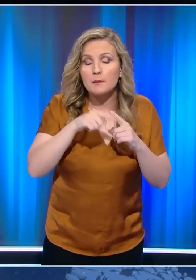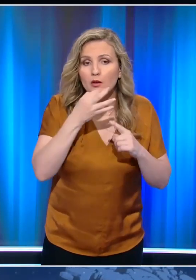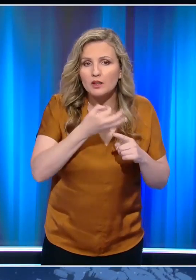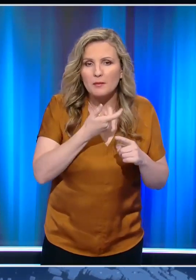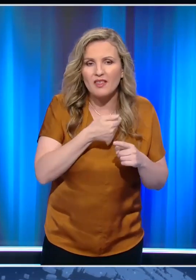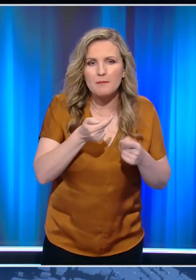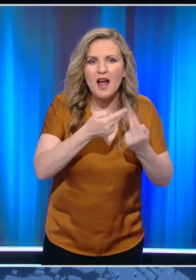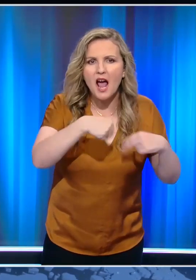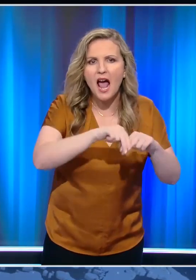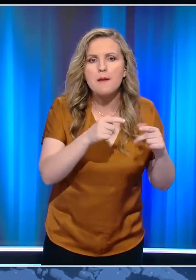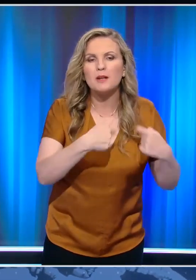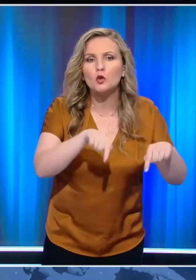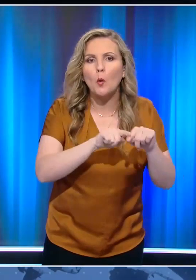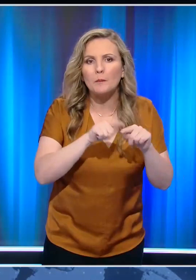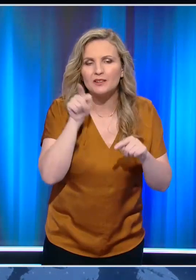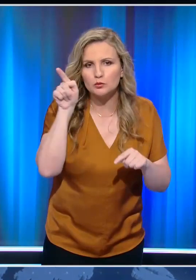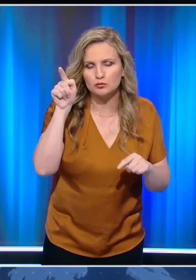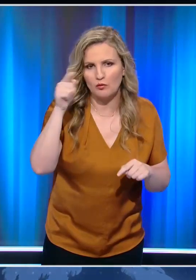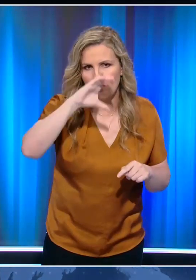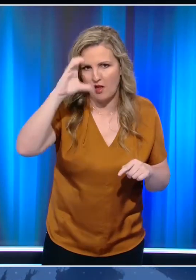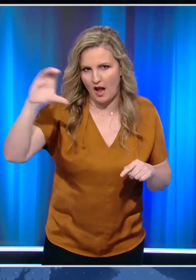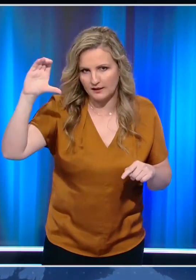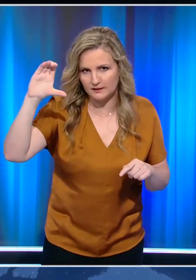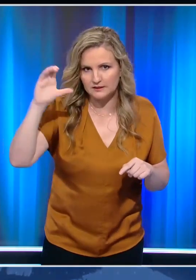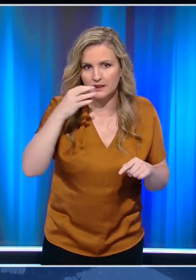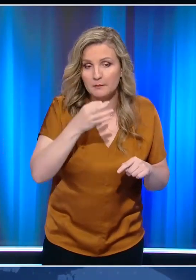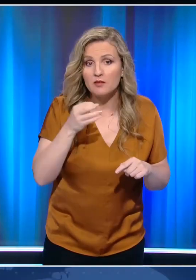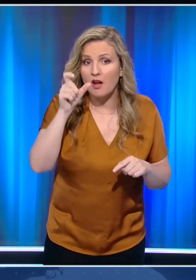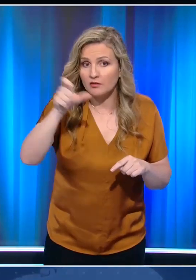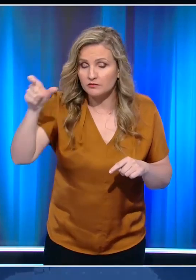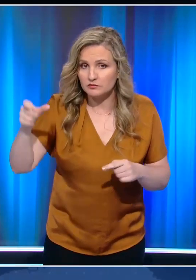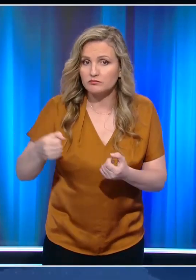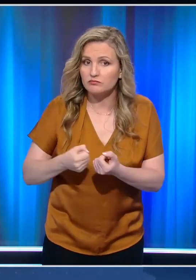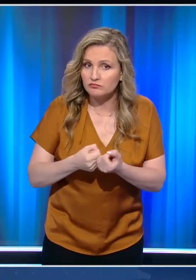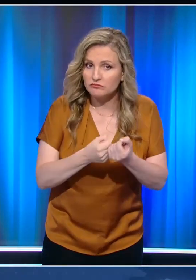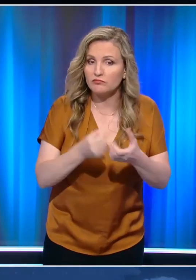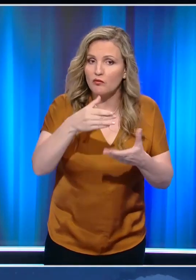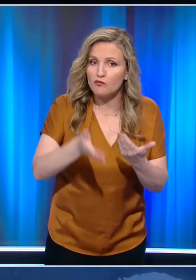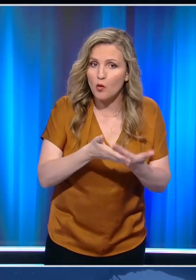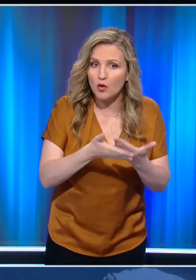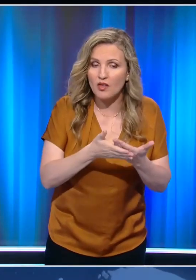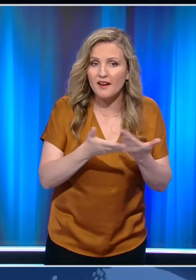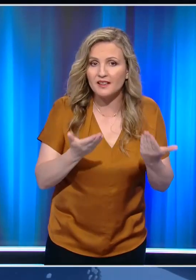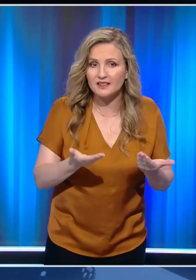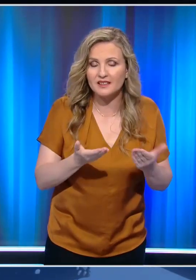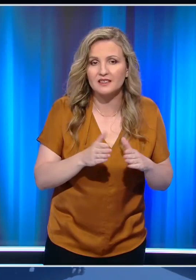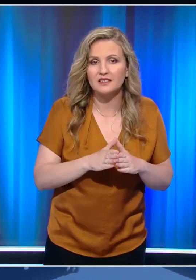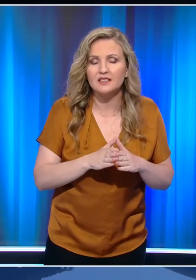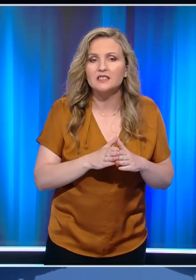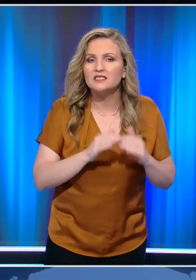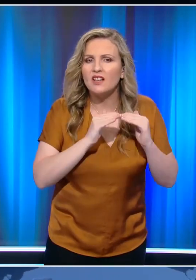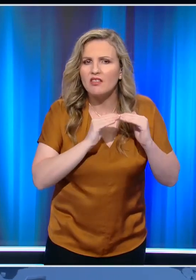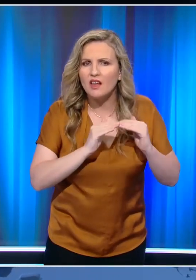Βουλευτικής Επιτροπής της Θράκης, είπε χαρακτηριστικά ότι συμβάλλουν και αυτοί με τη σειρά τους για τη